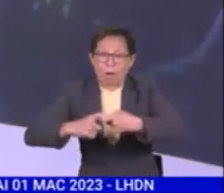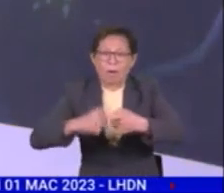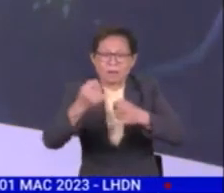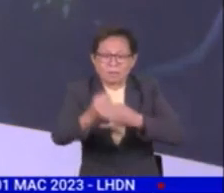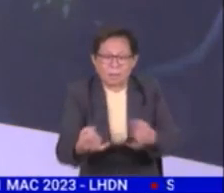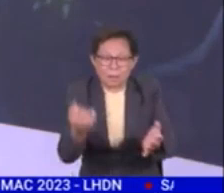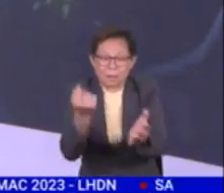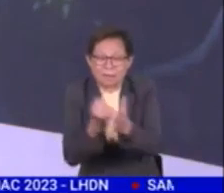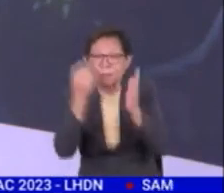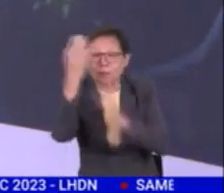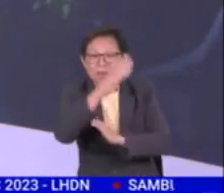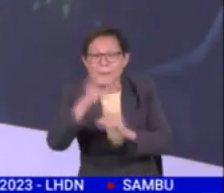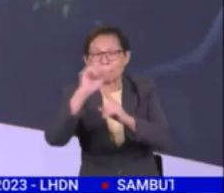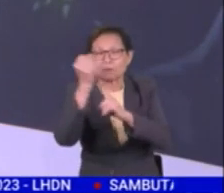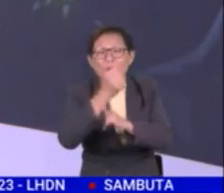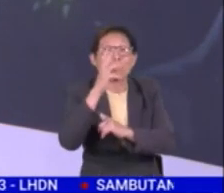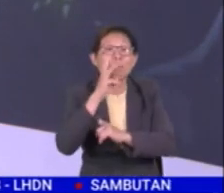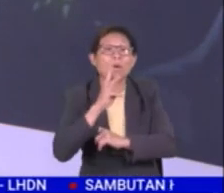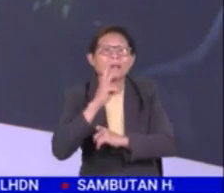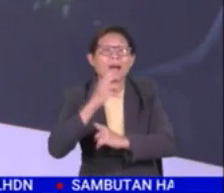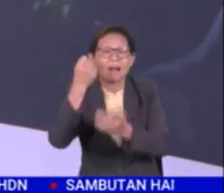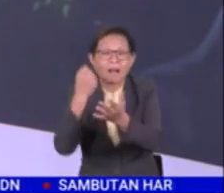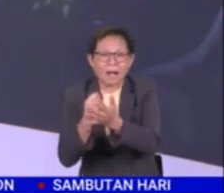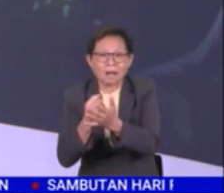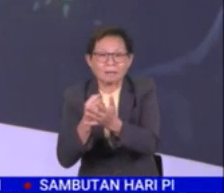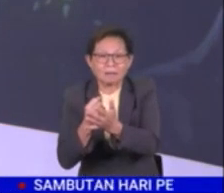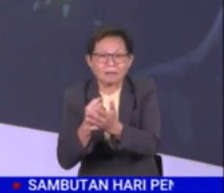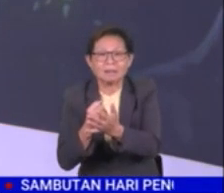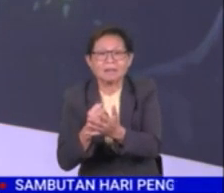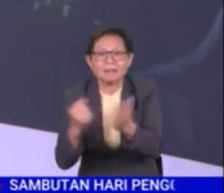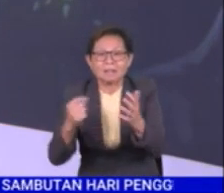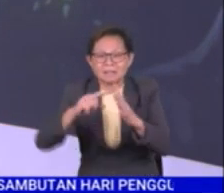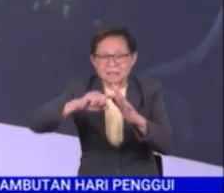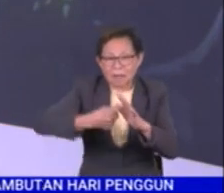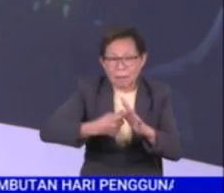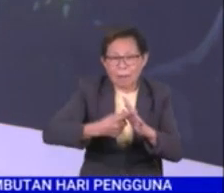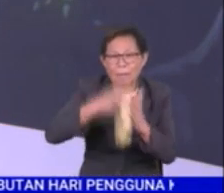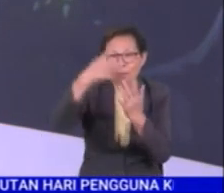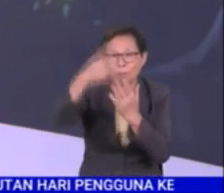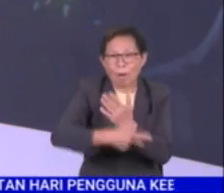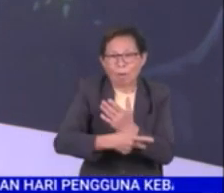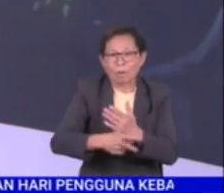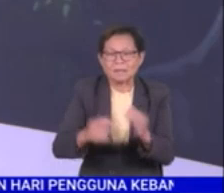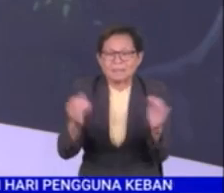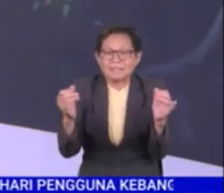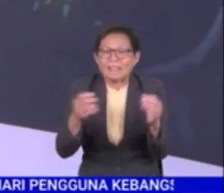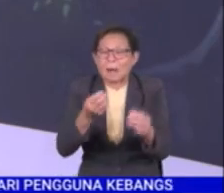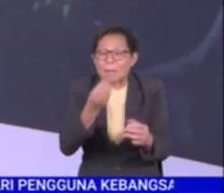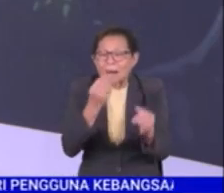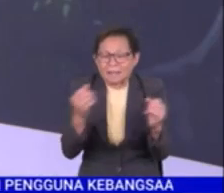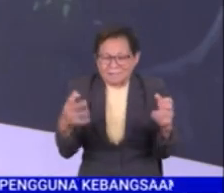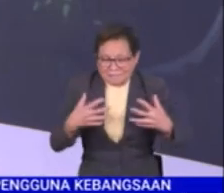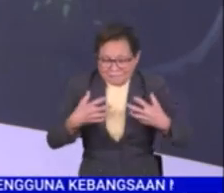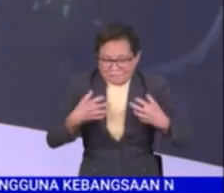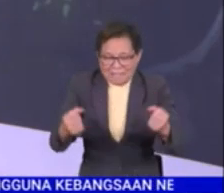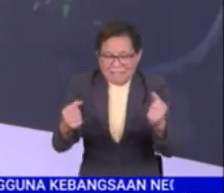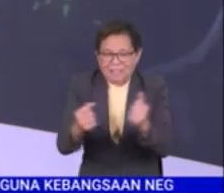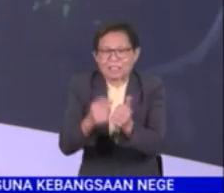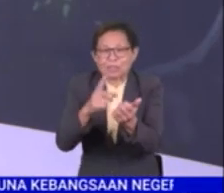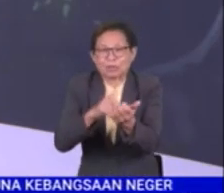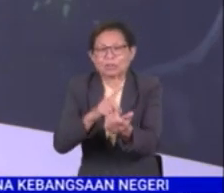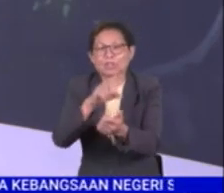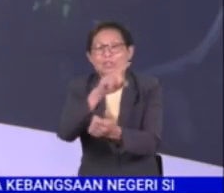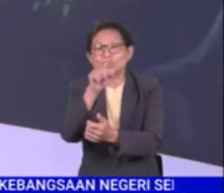Jabatan Kastam Malaysia dan Persatuan Wanita Kastam Pewakas dengan melaksanakan program Diet Sehat bersama Dr. Zubaidi